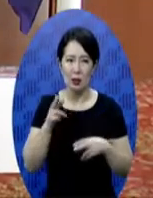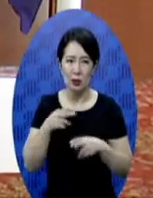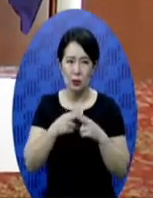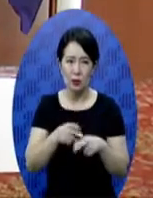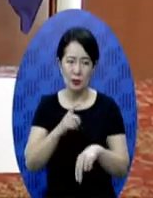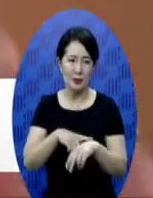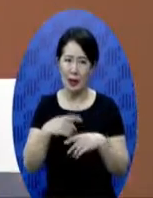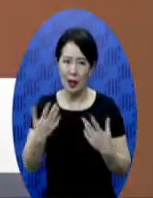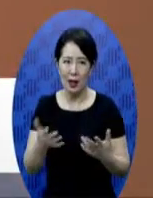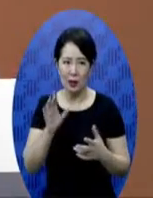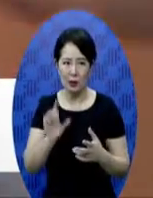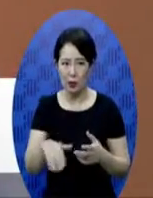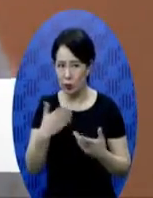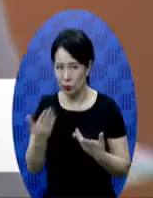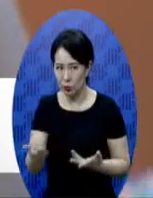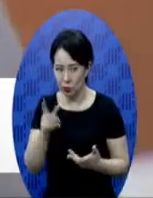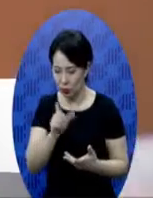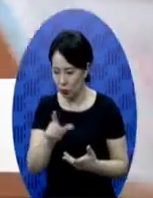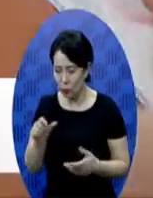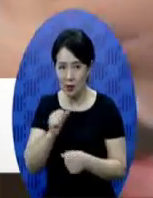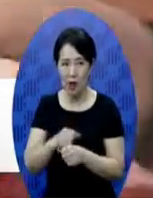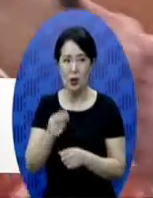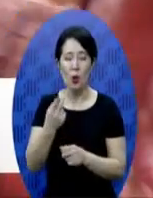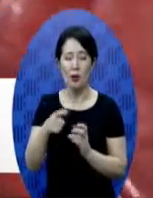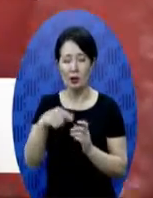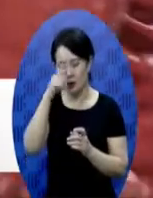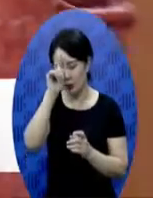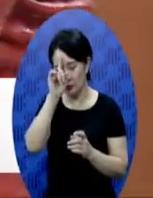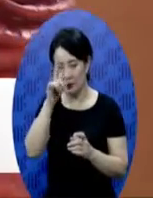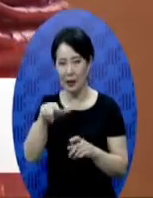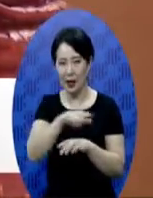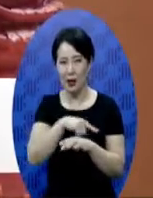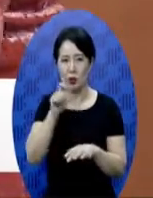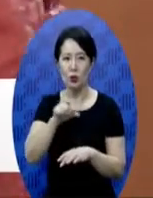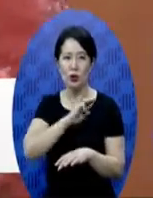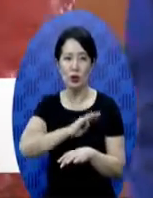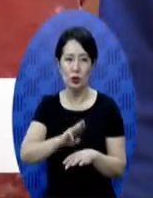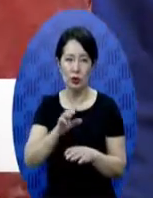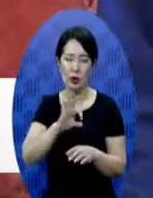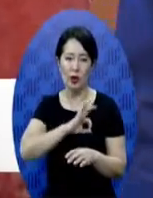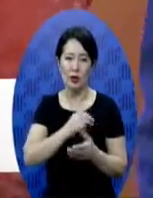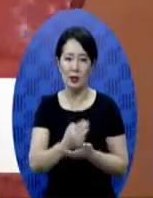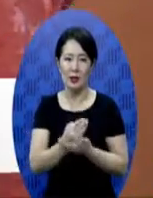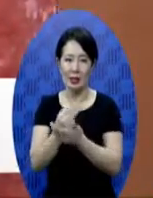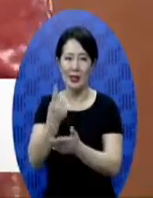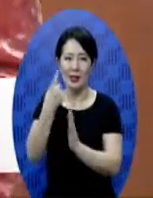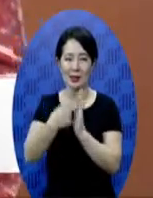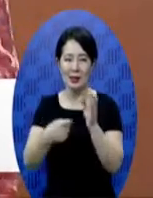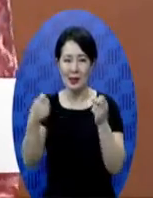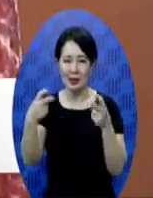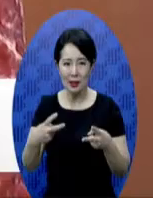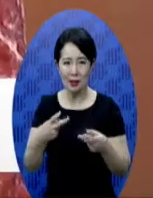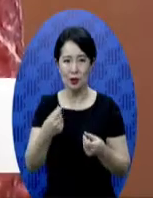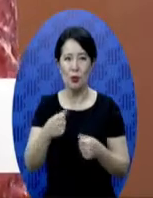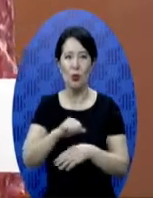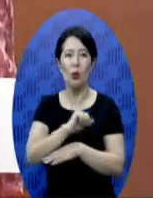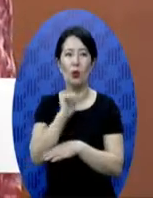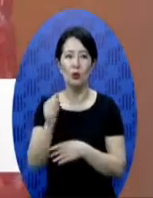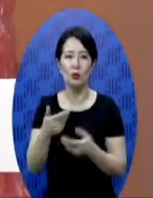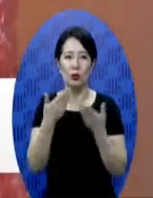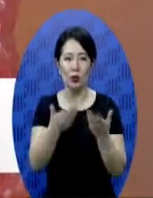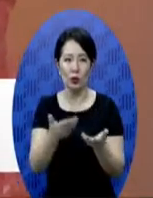цаг алдалгүй зүулдэг энэ хүмүүсийн ажлыг үнэлж нийслэлийн эрүүл мэндийн газраас хүний төлөө одонгоор шагнаж нэг сарын цалинтай тэнцэх хэмжээний мөнгө